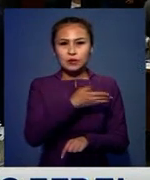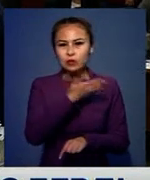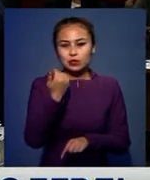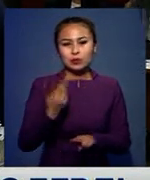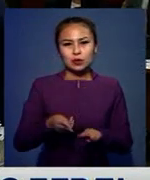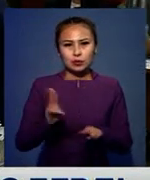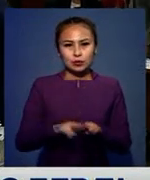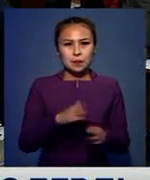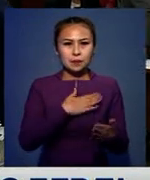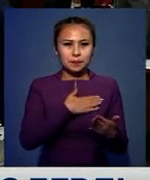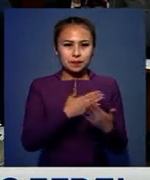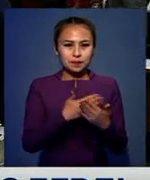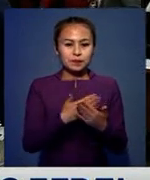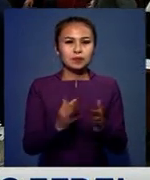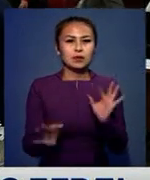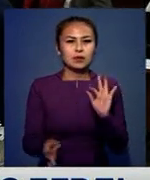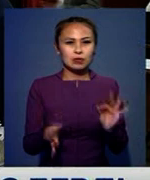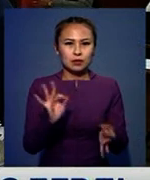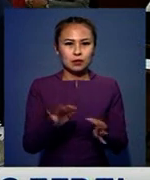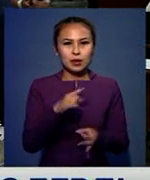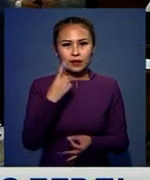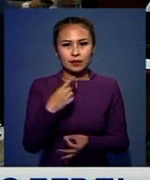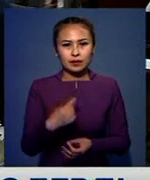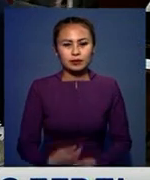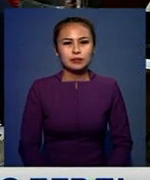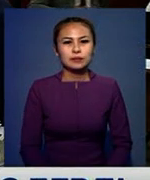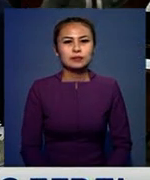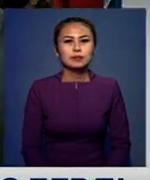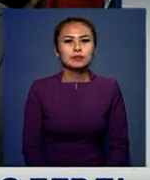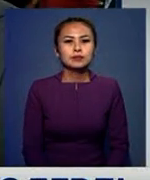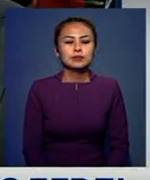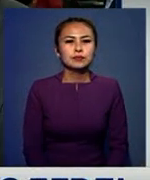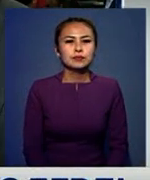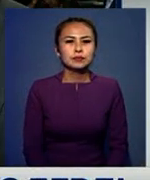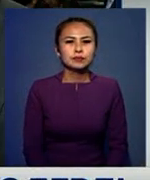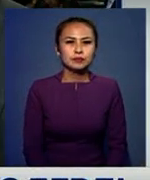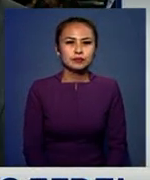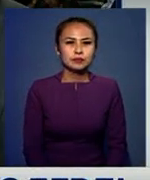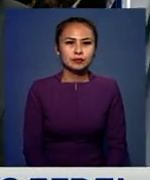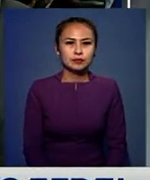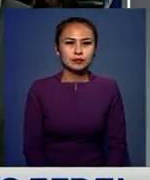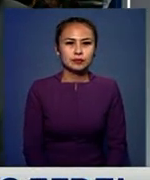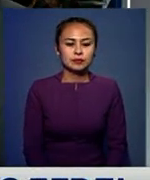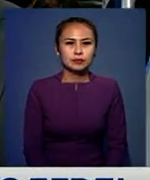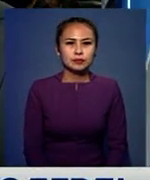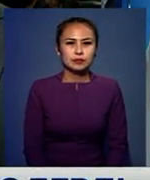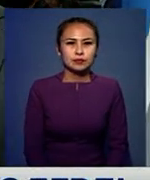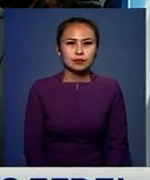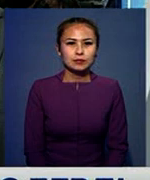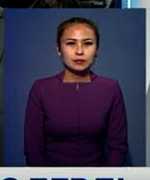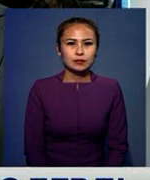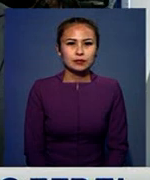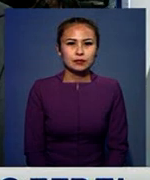Сондықтан белсенділікті олар да жоғары бағалады. Әнуарбек, енді сағат 7-де жаңалықтар ататын